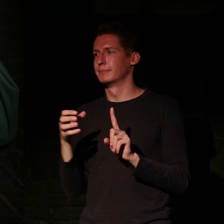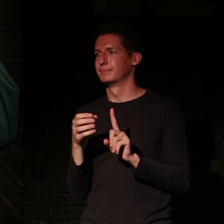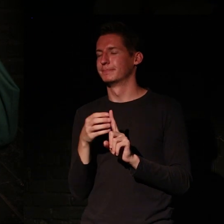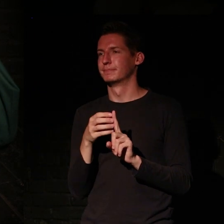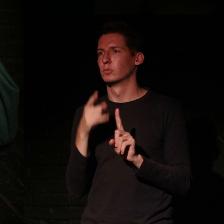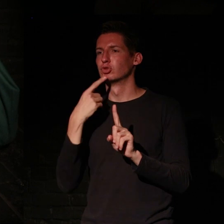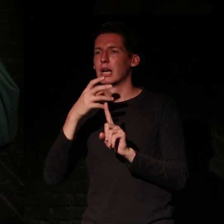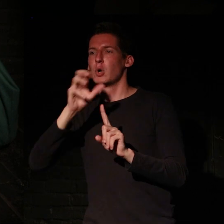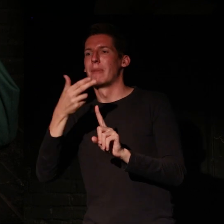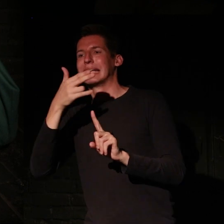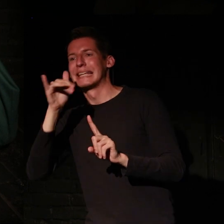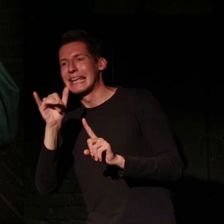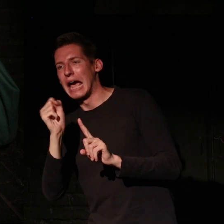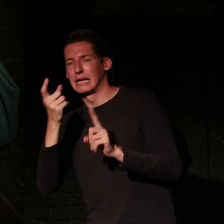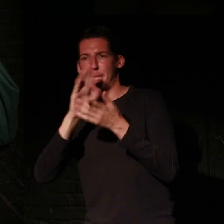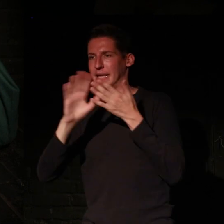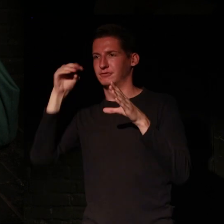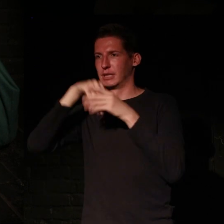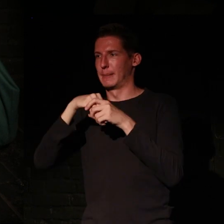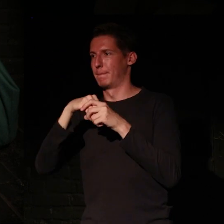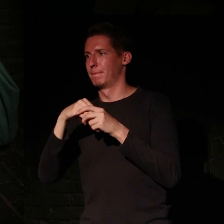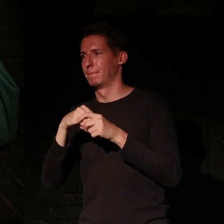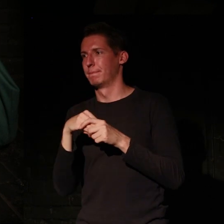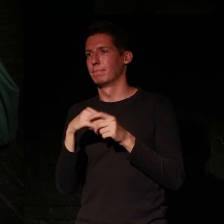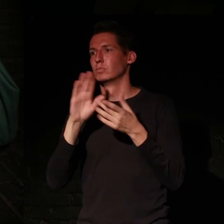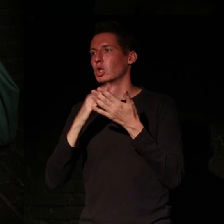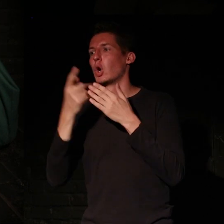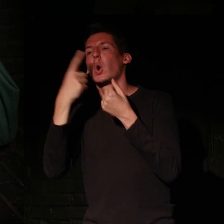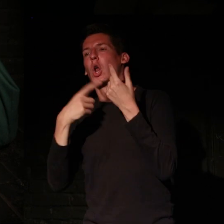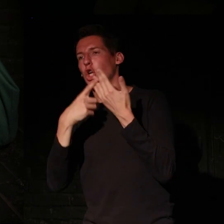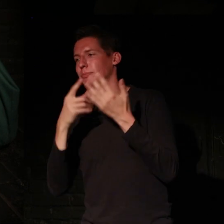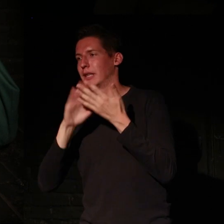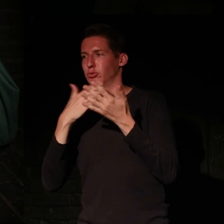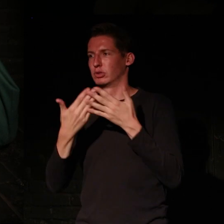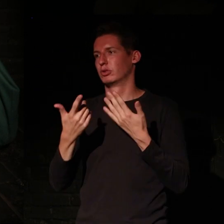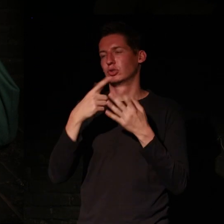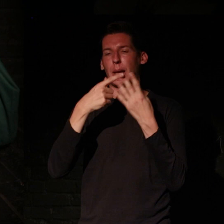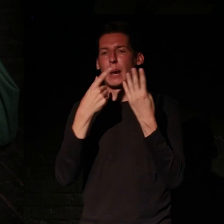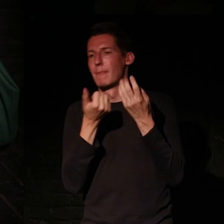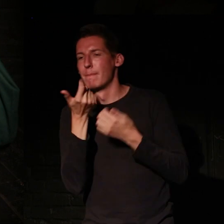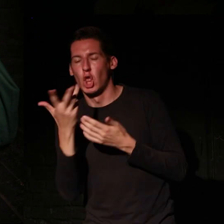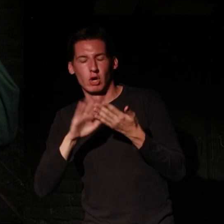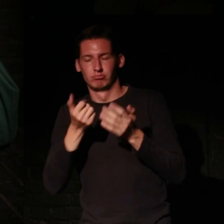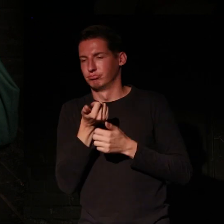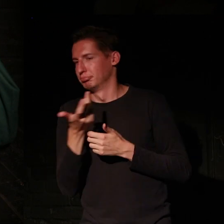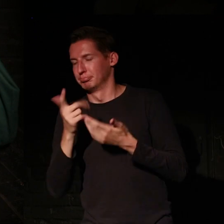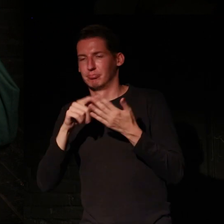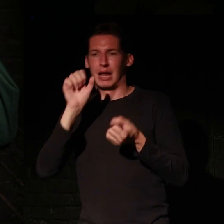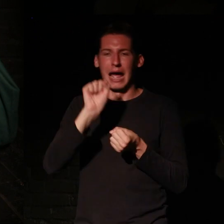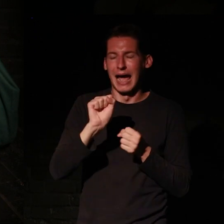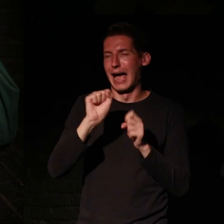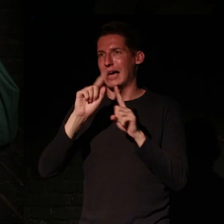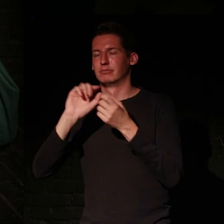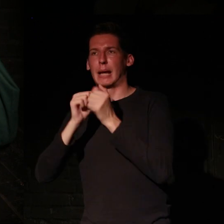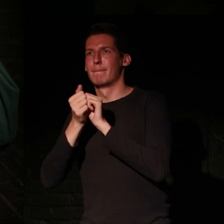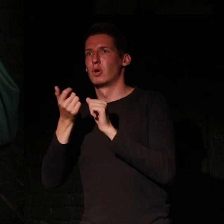rodzaju nijakiego w liczbie mnogiej, które kończą się na a, uważać za rzeczowniki